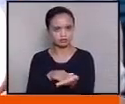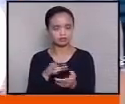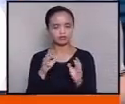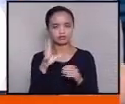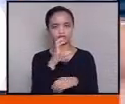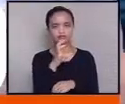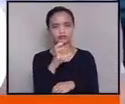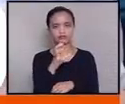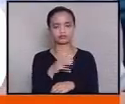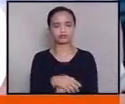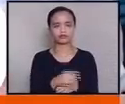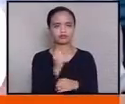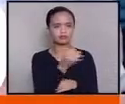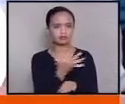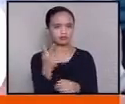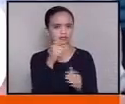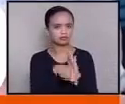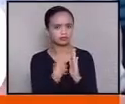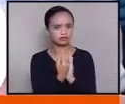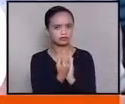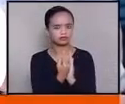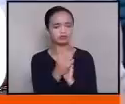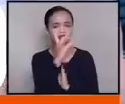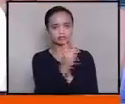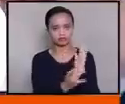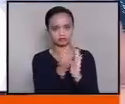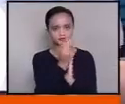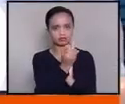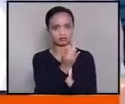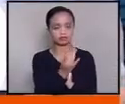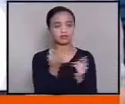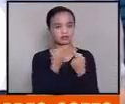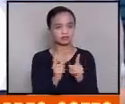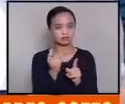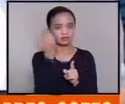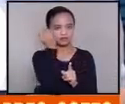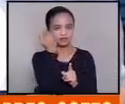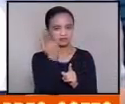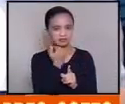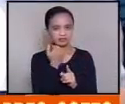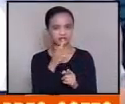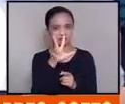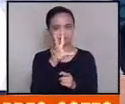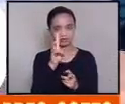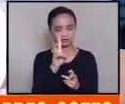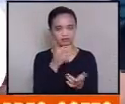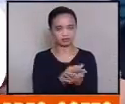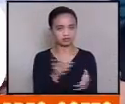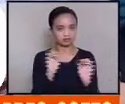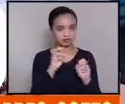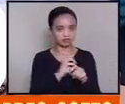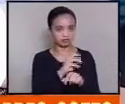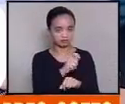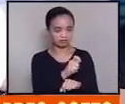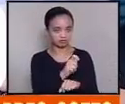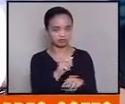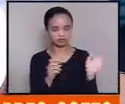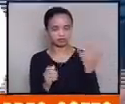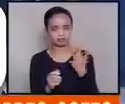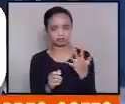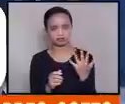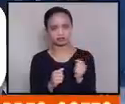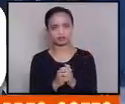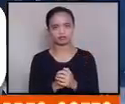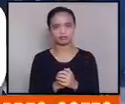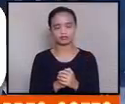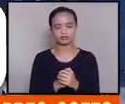500 po. Ilang oras po yan? 8 hours po. Kasi, so, kapos ng 37 pesos? Kapos po siya, sir. Okay, walang overtime yan? Wala po, sir.